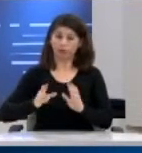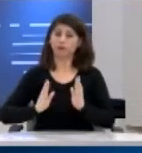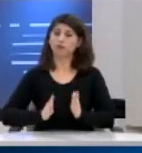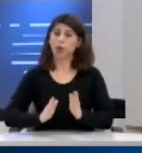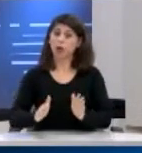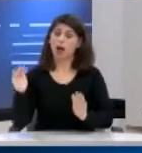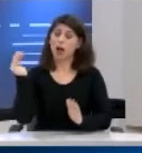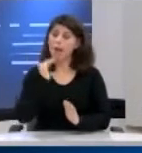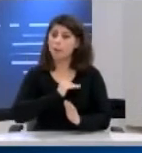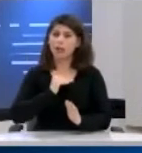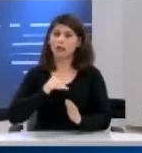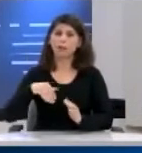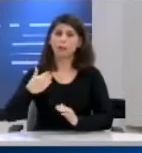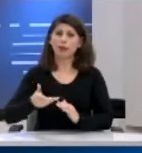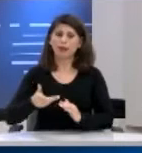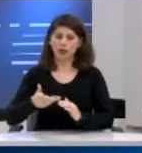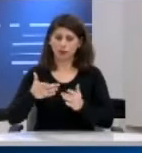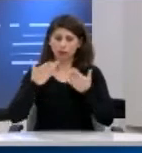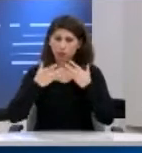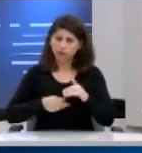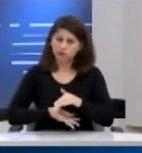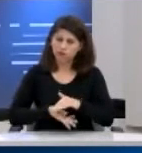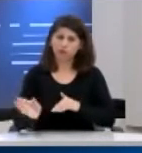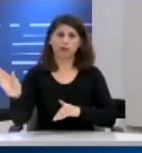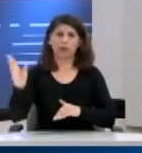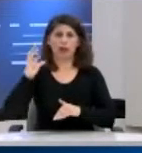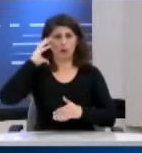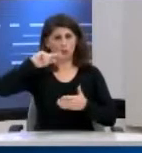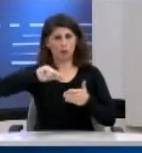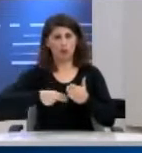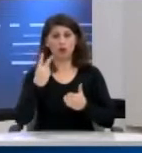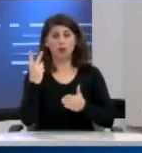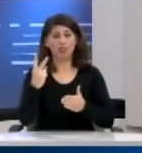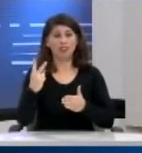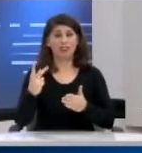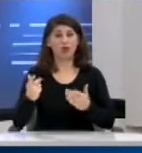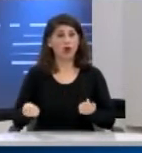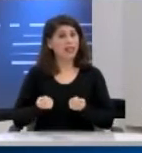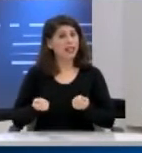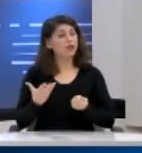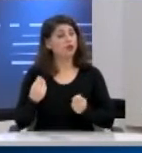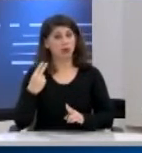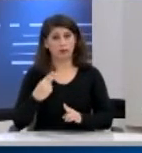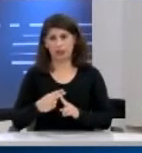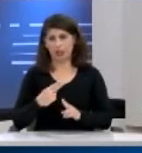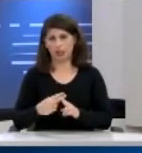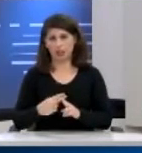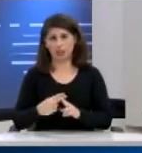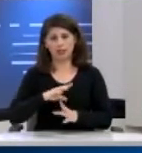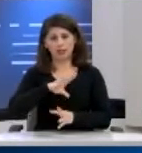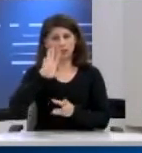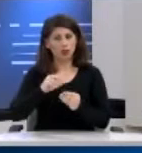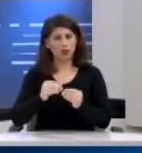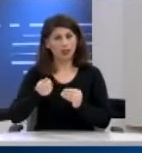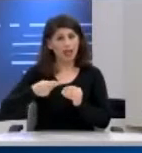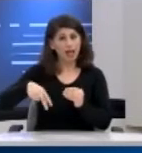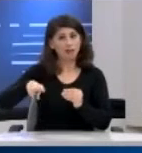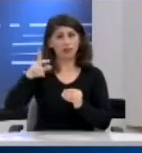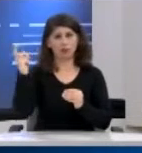προχωρήσαμε άμεσα μετά την έξοδο από τα μνημόνια σε δύο κομβικές ενέργειες για τη συνολική αύξηση των